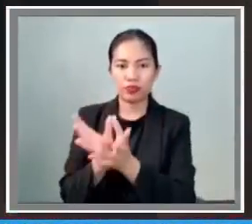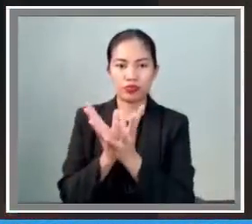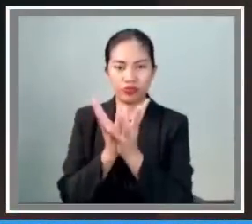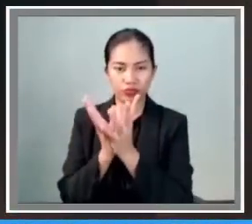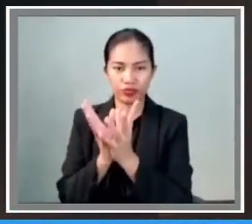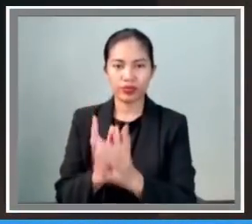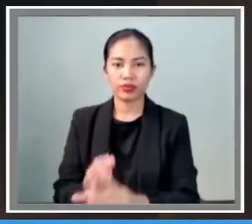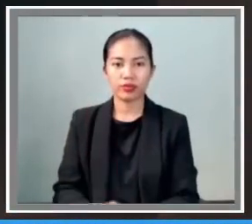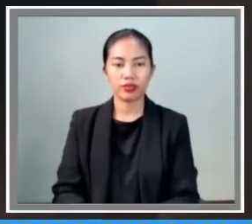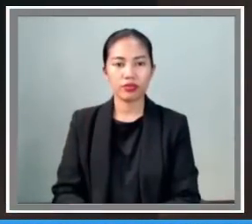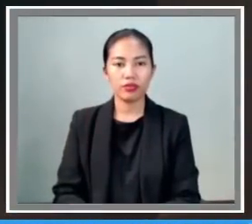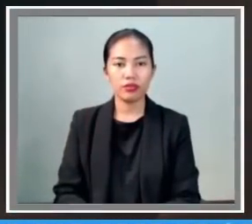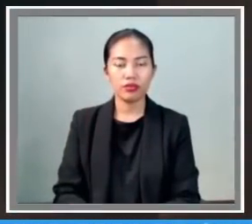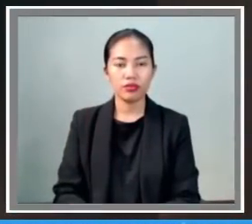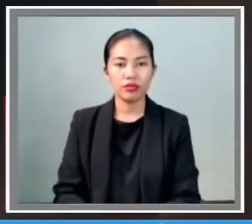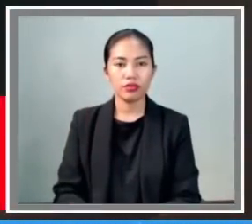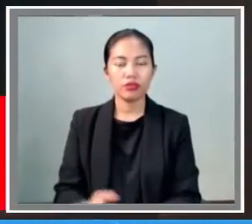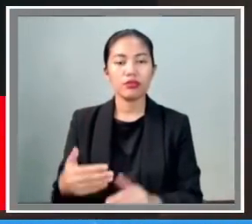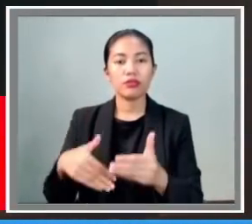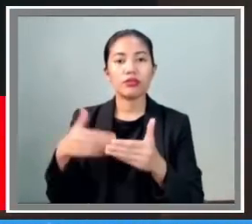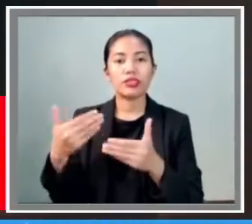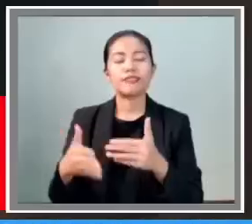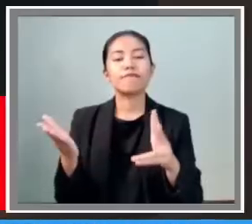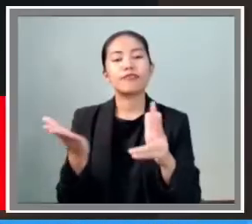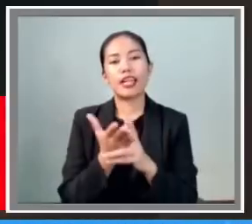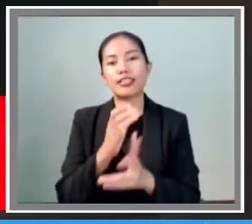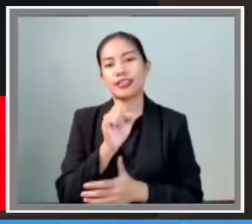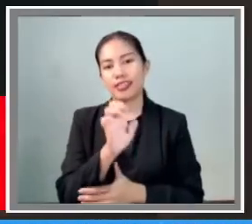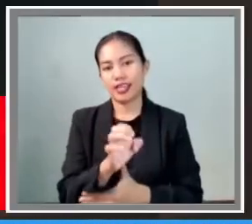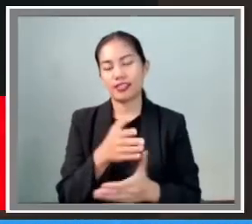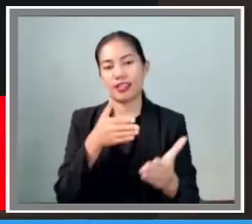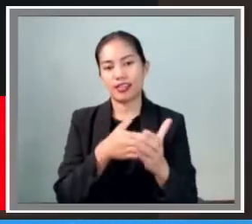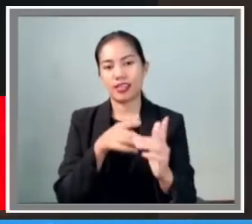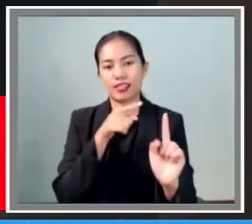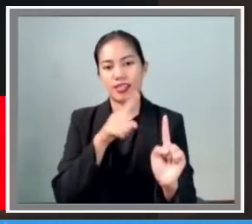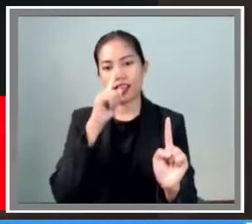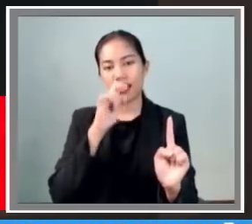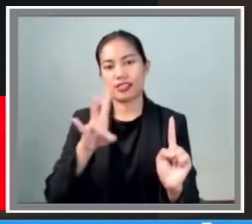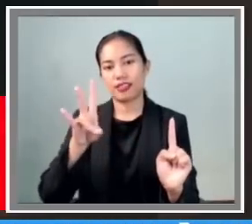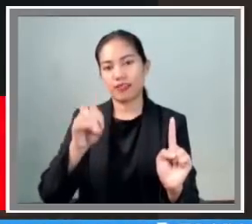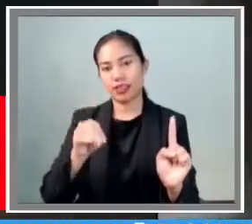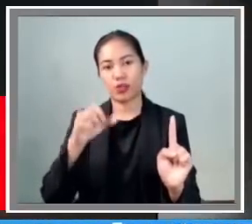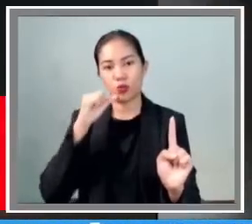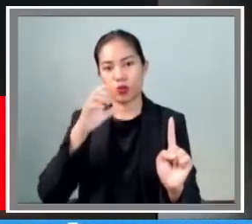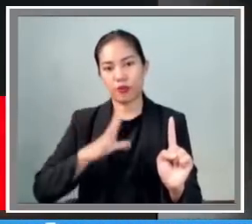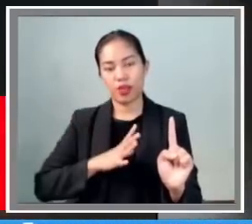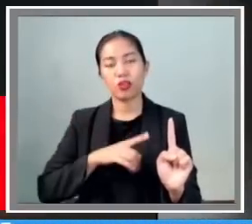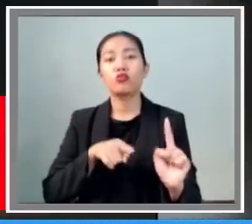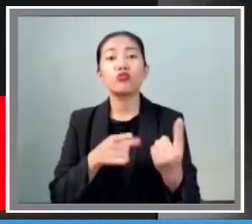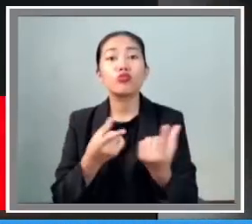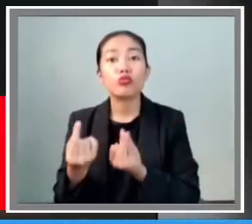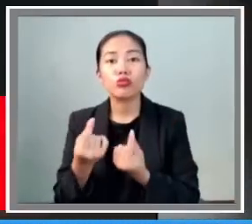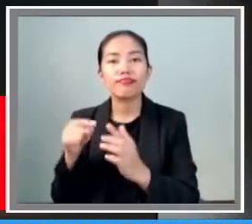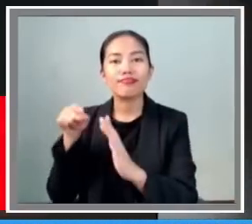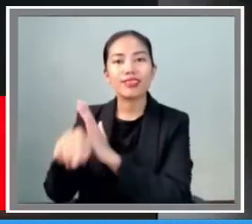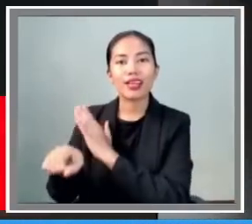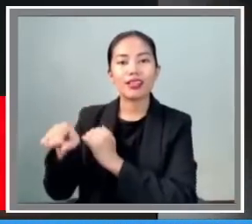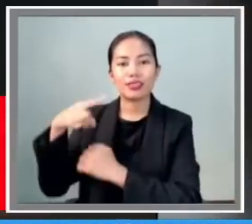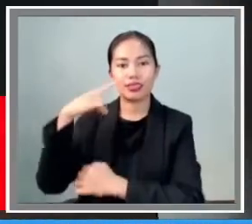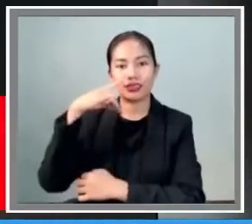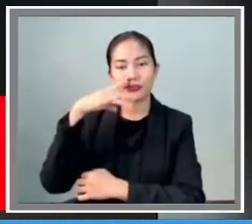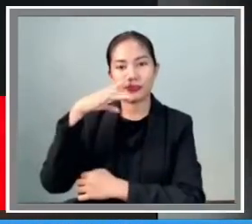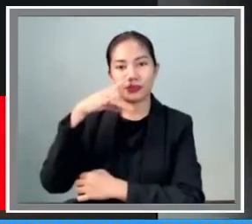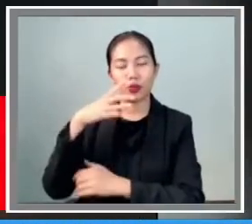residente kinasuhan na ng murder ang p taong gulang na Ginang na pumatay umano sa kanyang kasambahay sa is isang